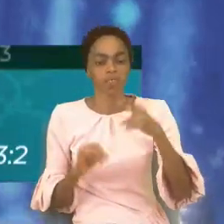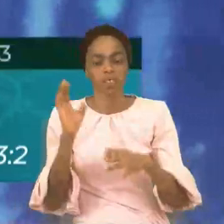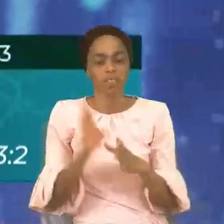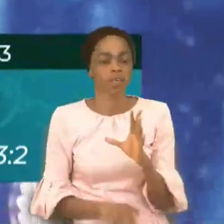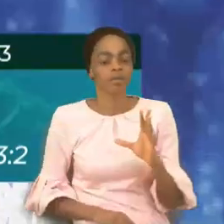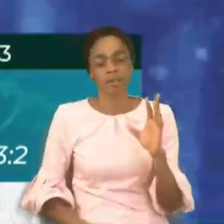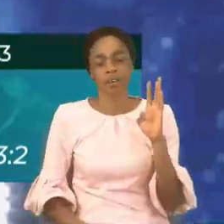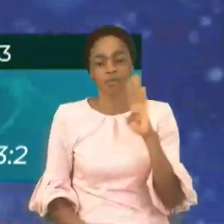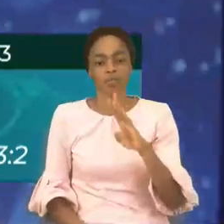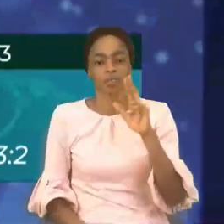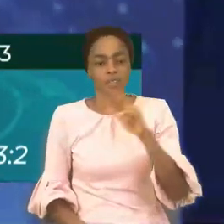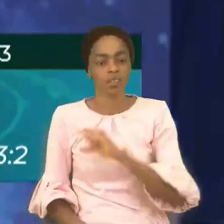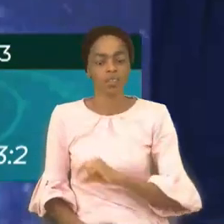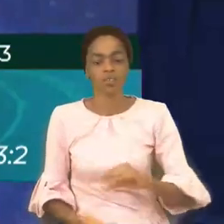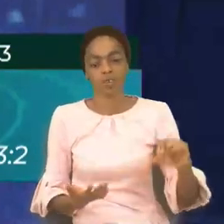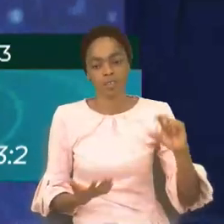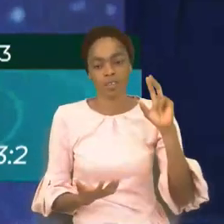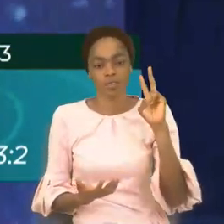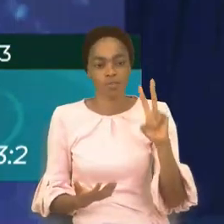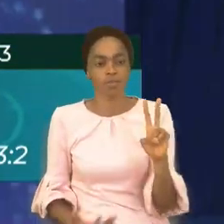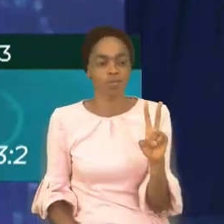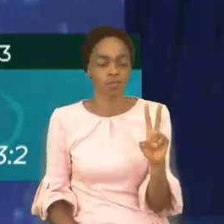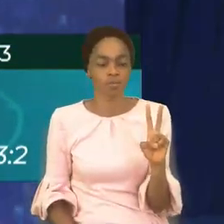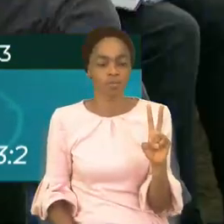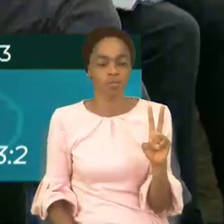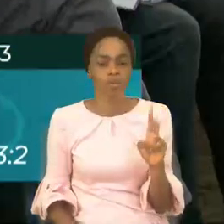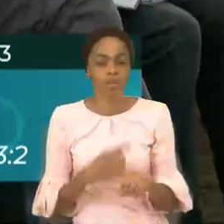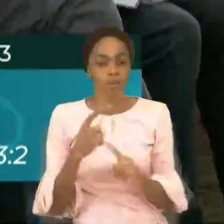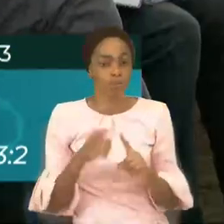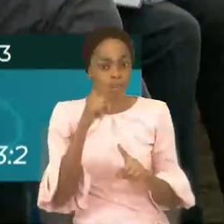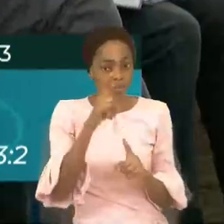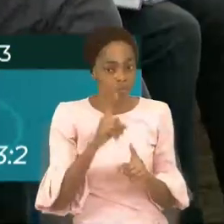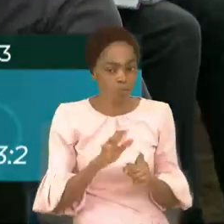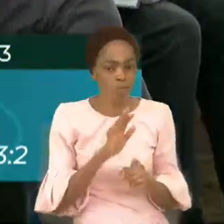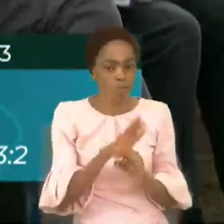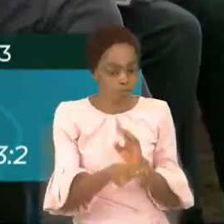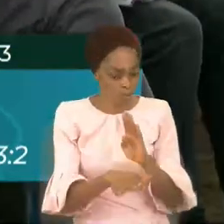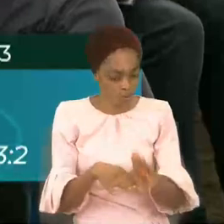2. Ésaïe 42, verset 2.